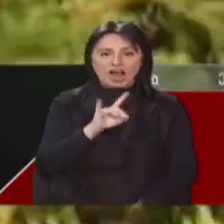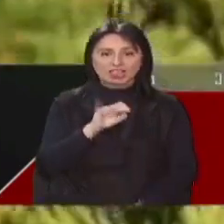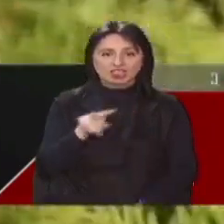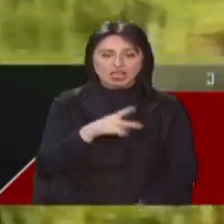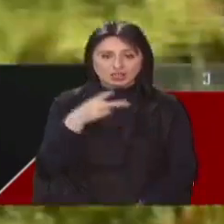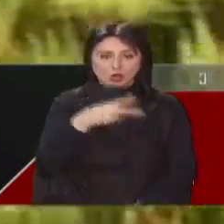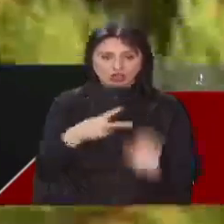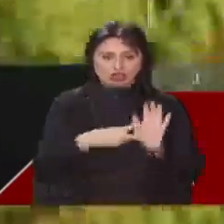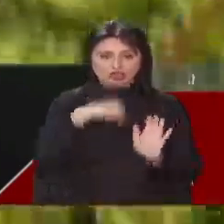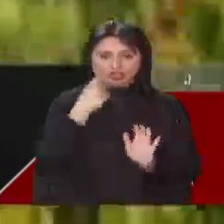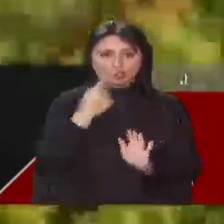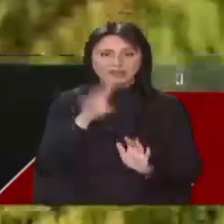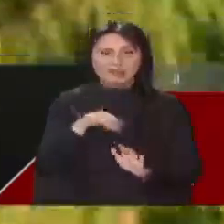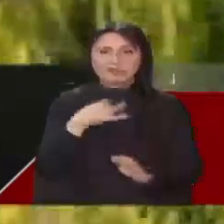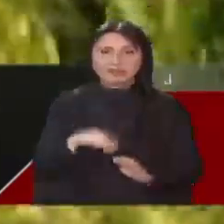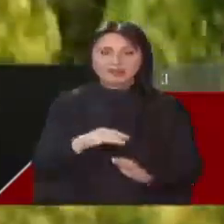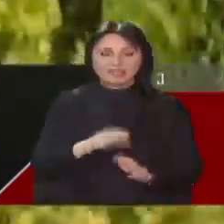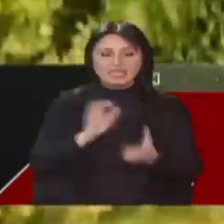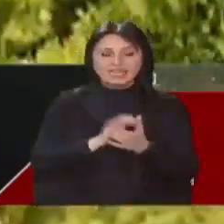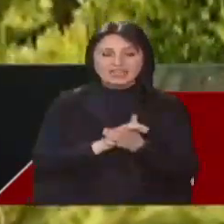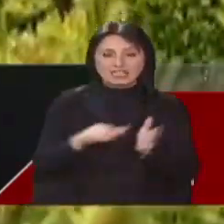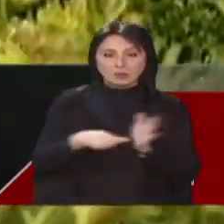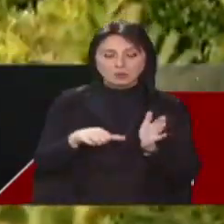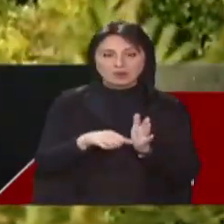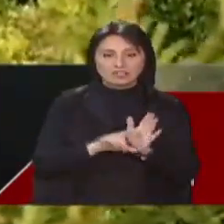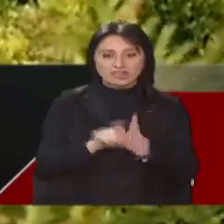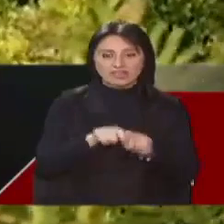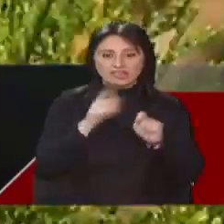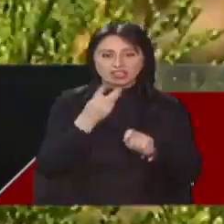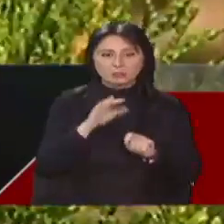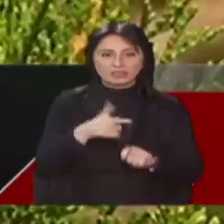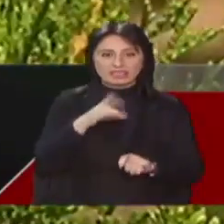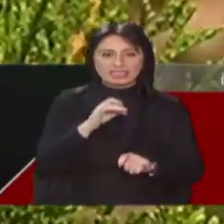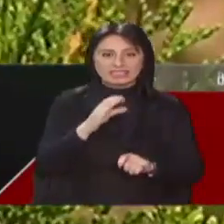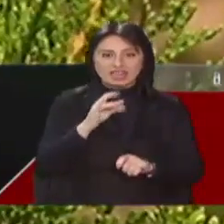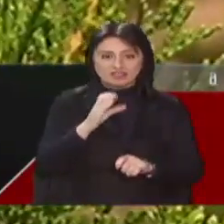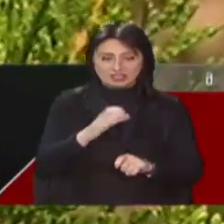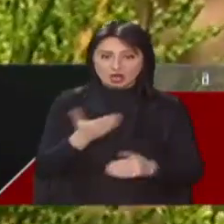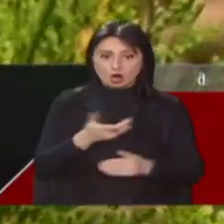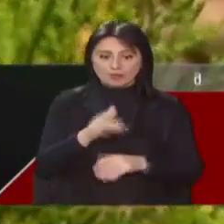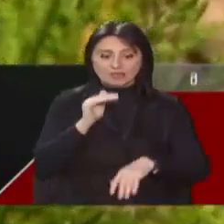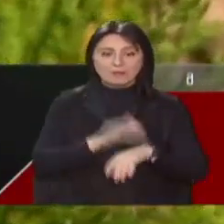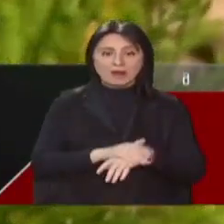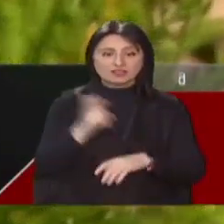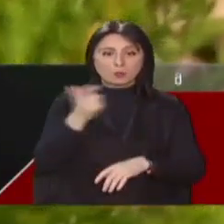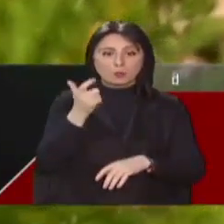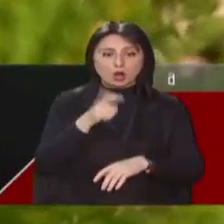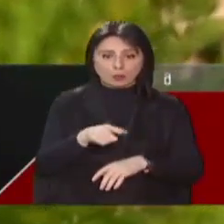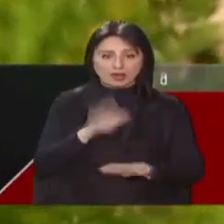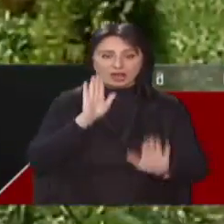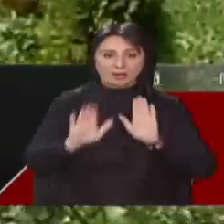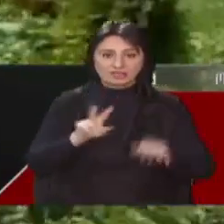ხარშილაძემ 2007 წლის 1 მაისს ნაცნობების მეშვეობით დააფუძნეს შეპესე Green Service, რომლის ფაქტობრივი მფლობელები